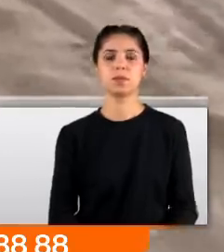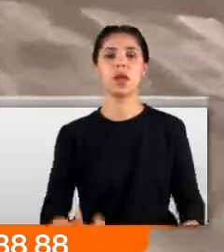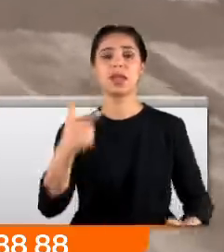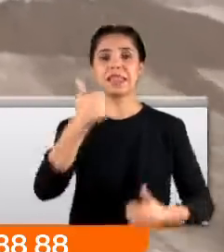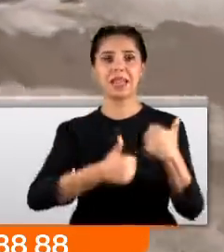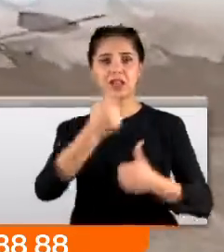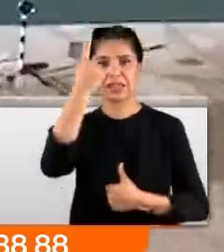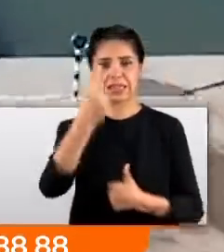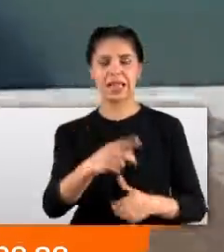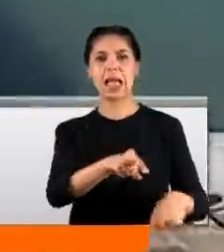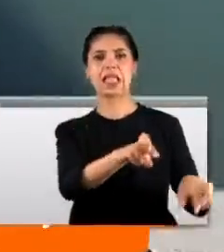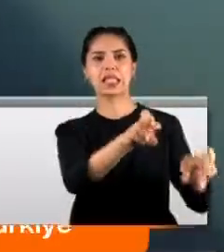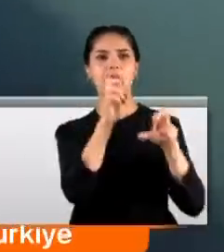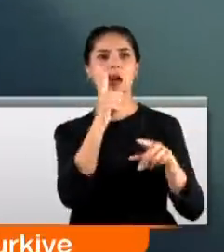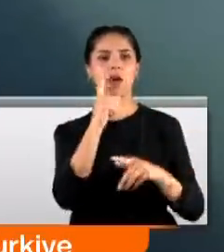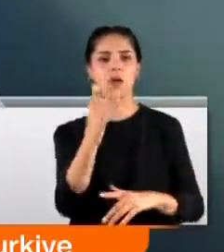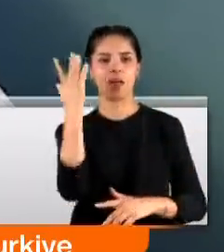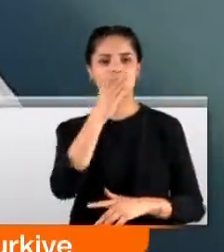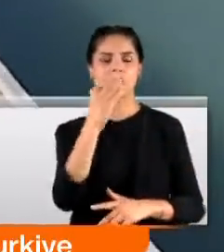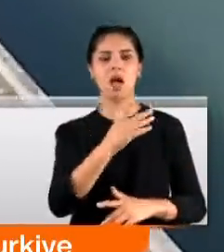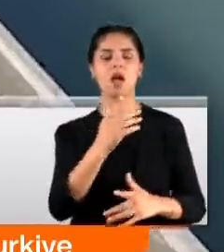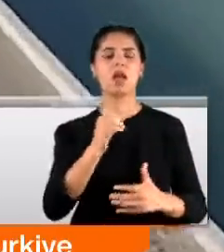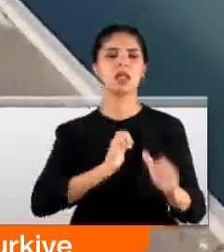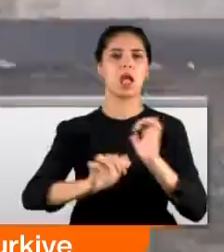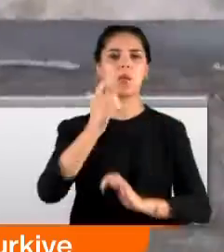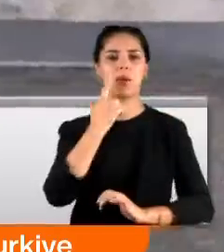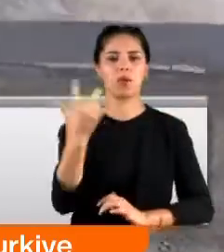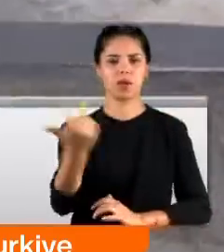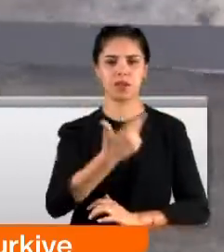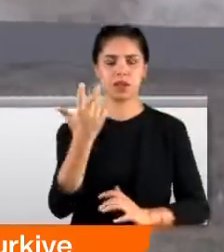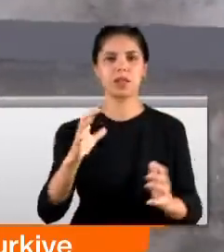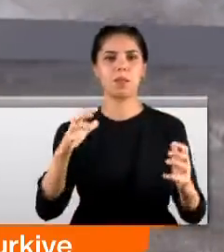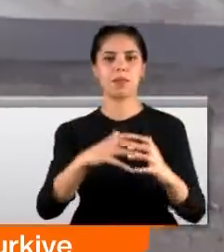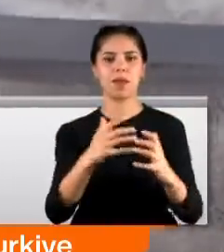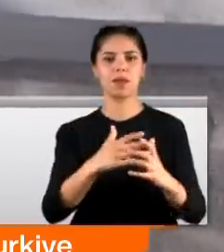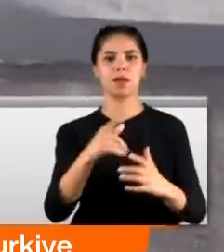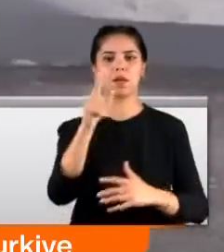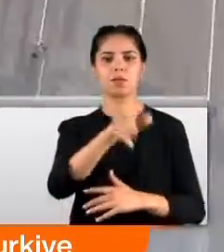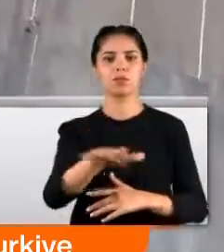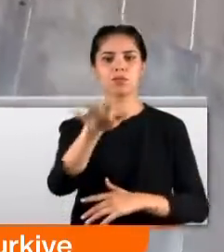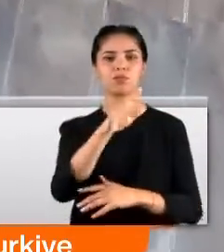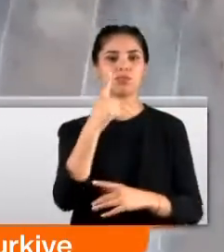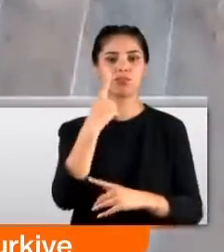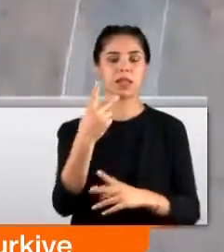Yarışların ilki tanklarla düzenlenen kara taarruzuydu. Hızla hareket eden birlikler parkurun tozunu attırdı.